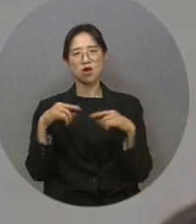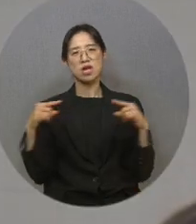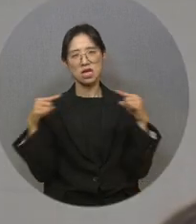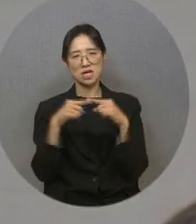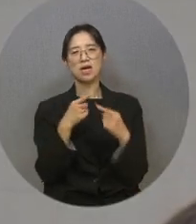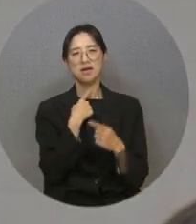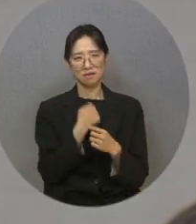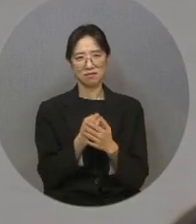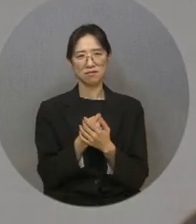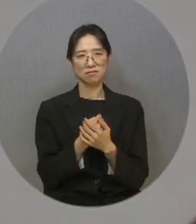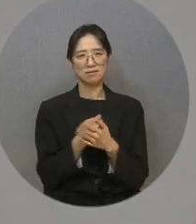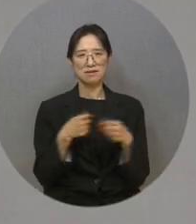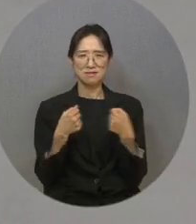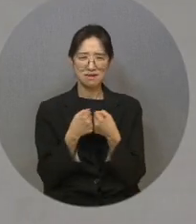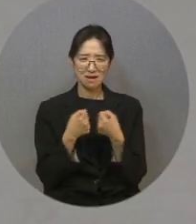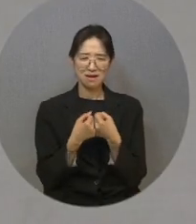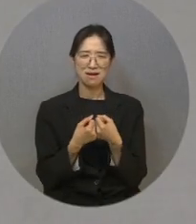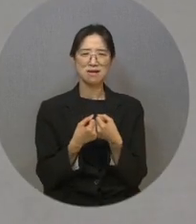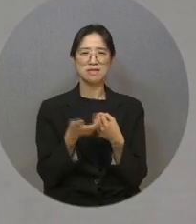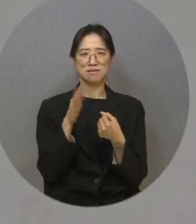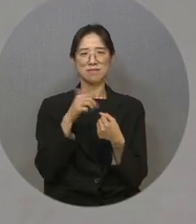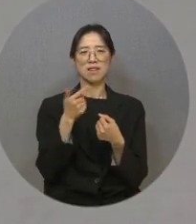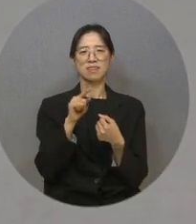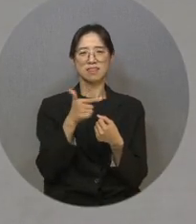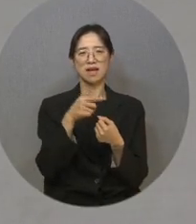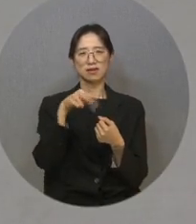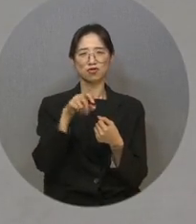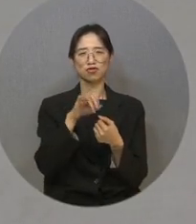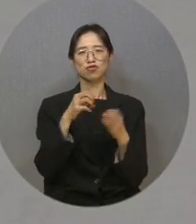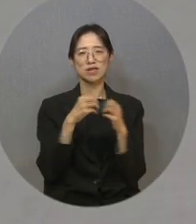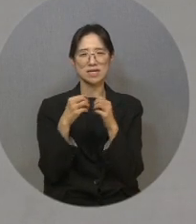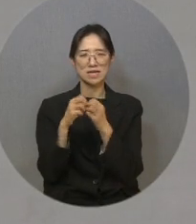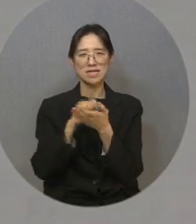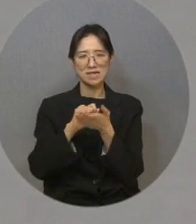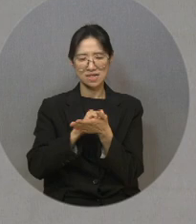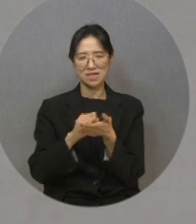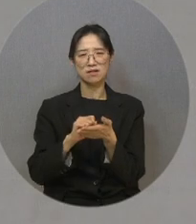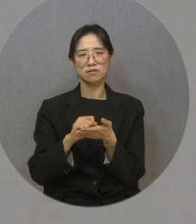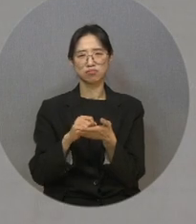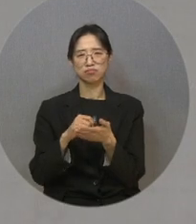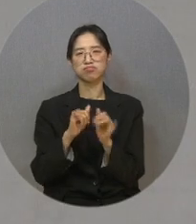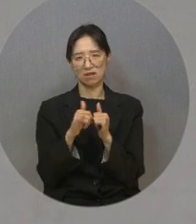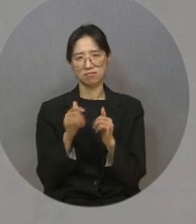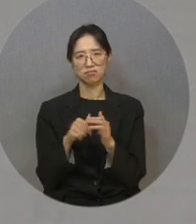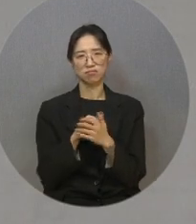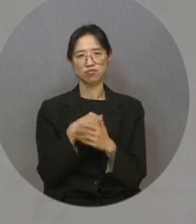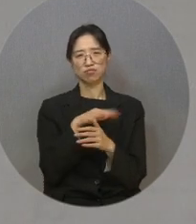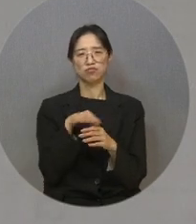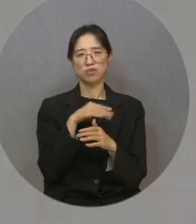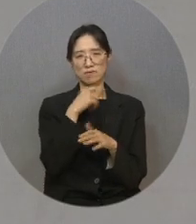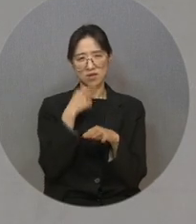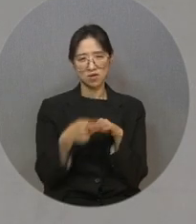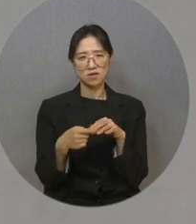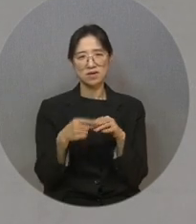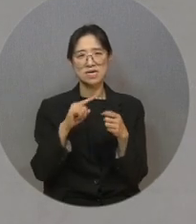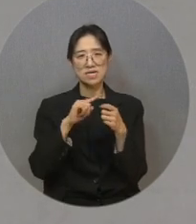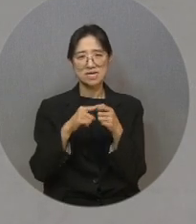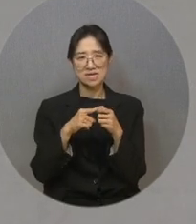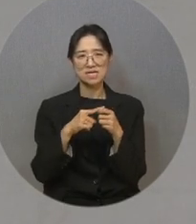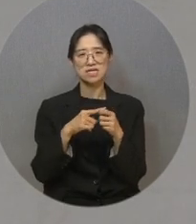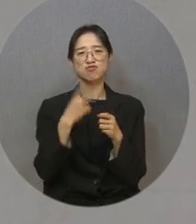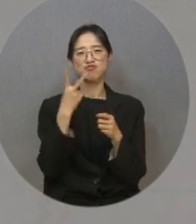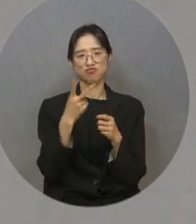아니 싸우면서도 난중일기 기록한 우리 여러분들입니다. 우리 민족에는요 글을 만든 두 개의